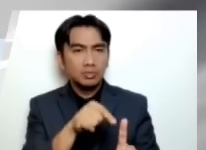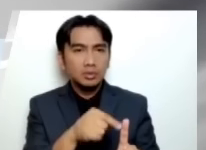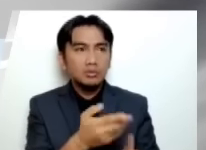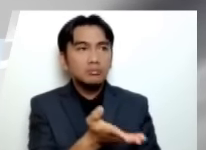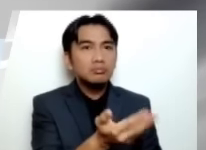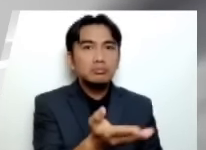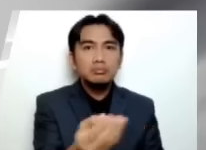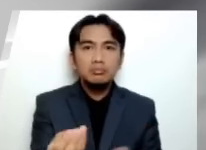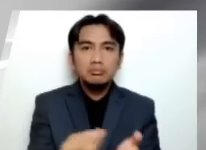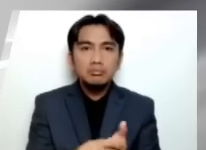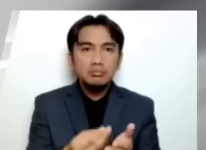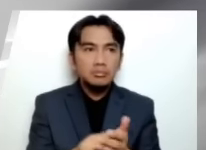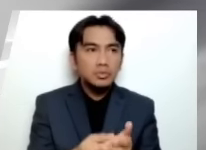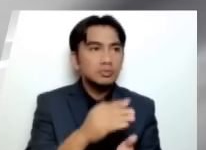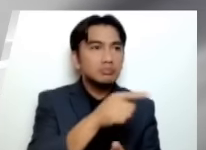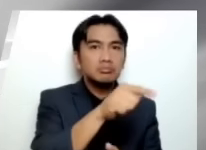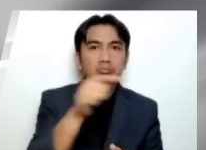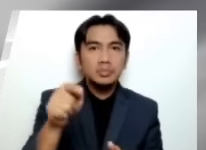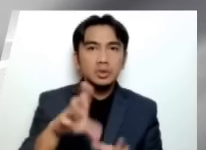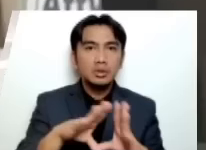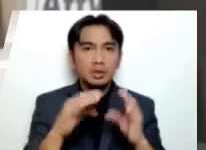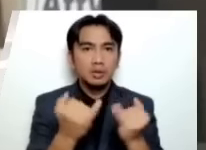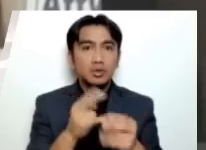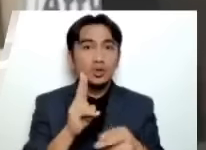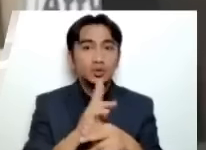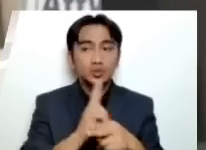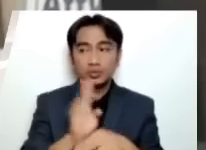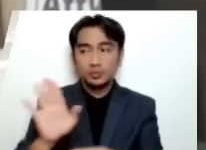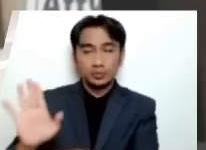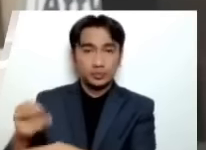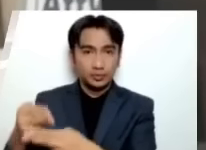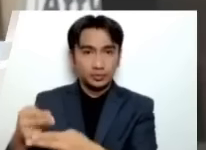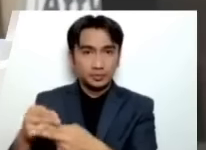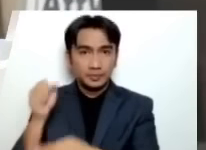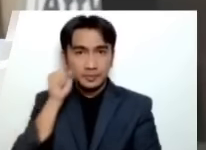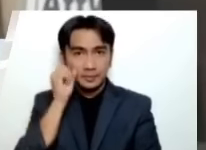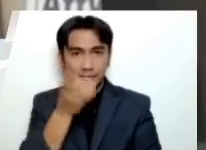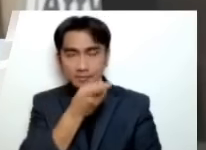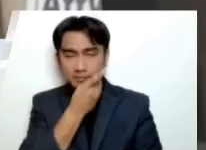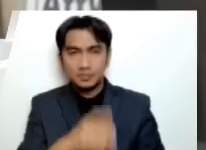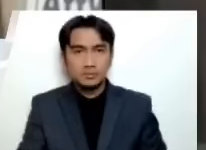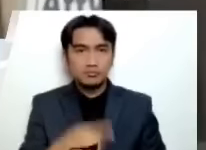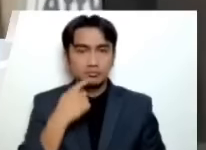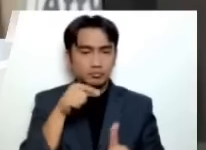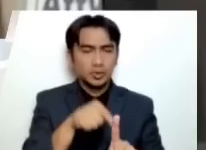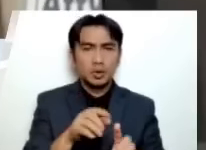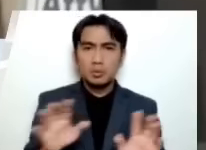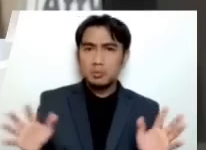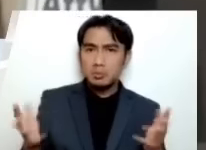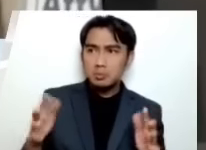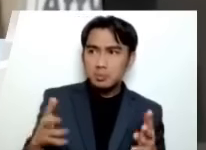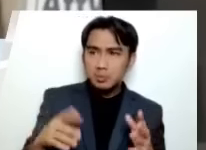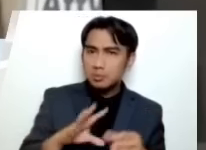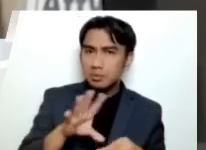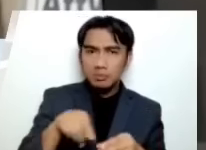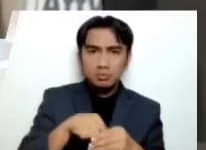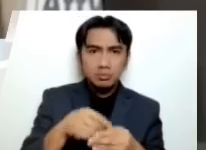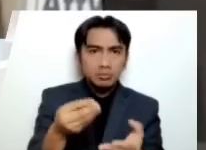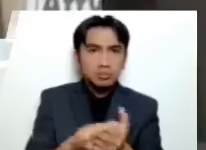ibang kumpanya gamit ang pangalan ni Duterte. Tugon dito ni Mercado, walang perang involved dahil equipment